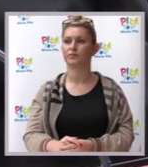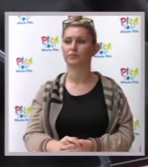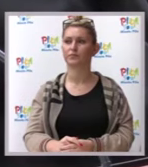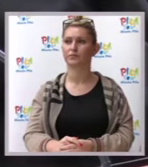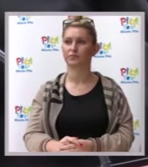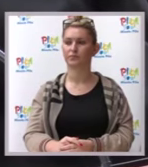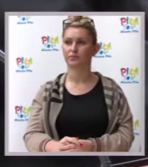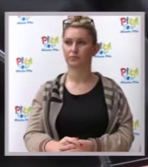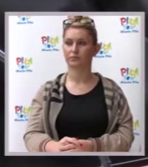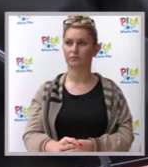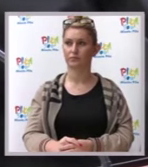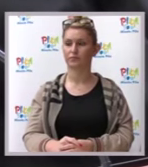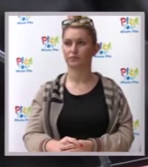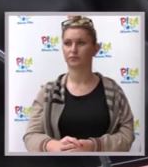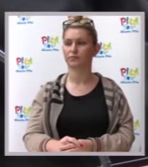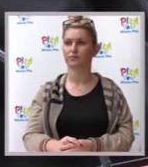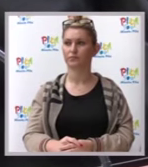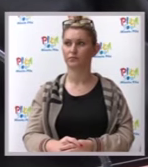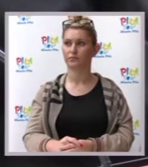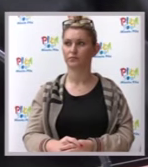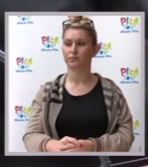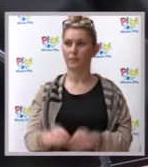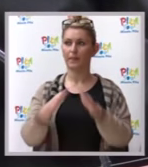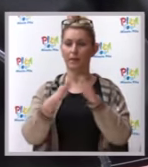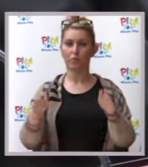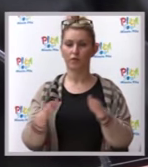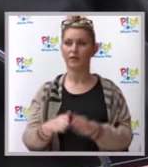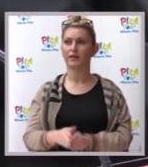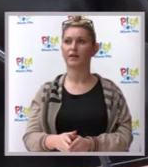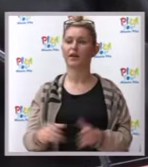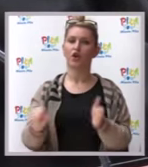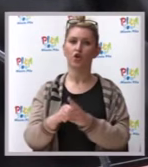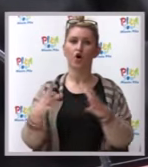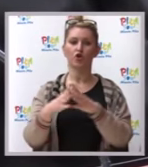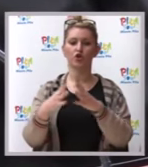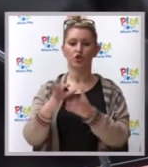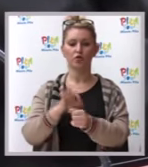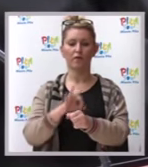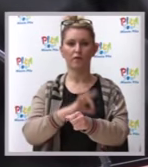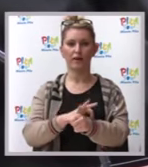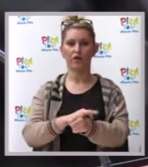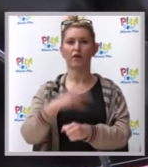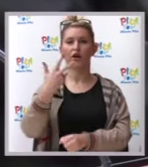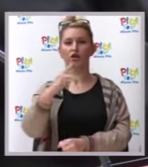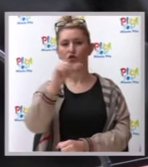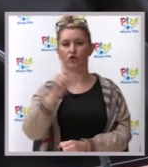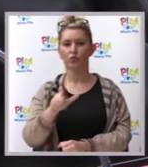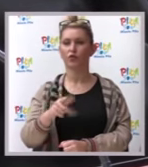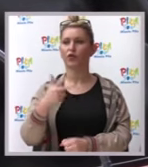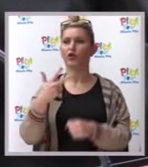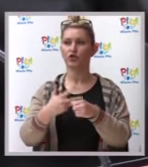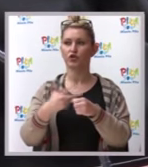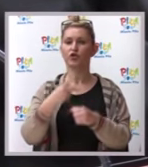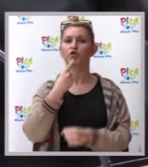81% stawki maksymalnej. Budynki gospodarcze do 10 metrów kwadratowych to